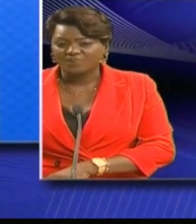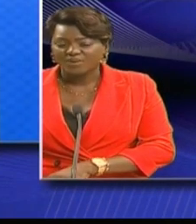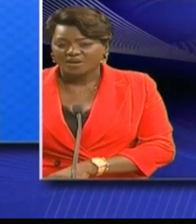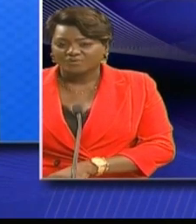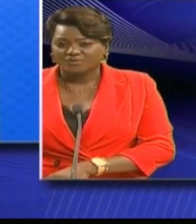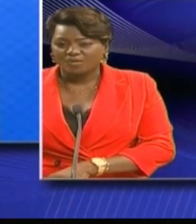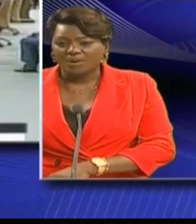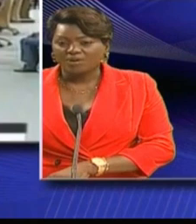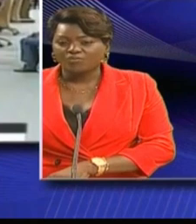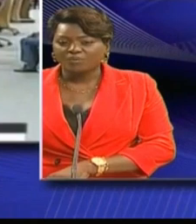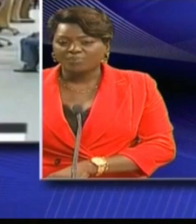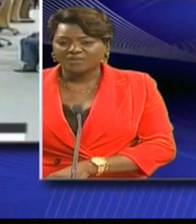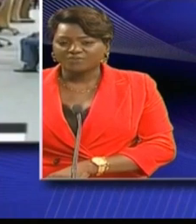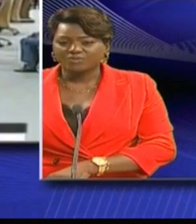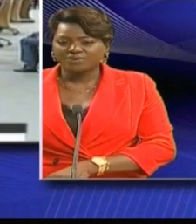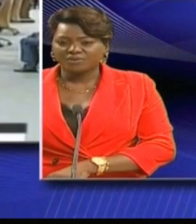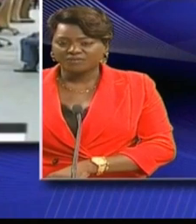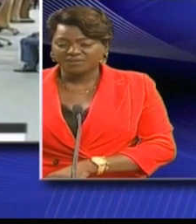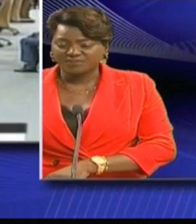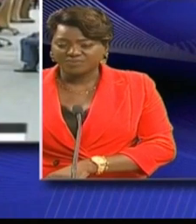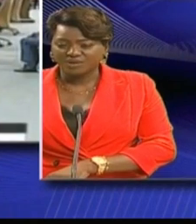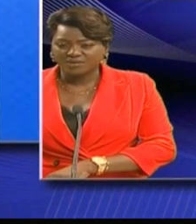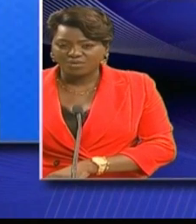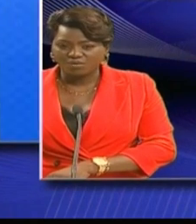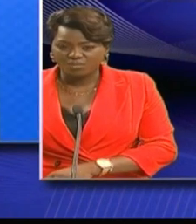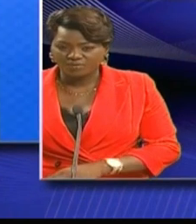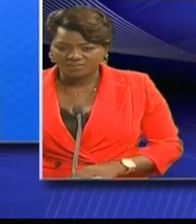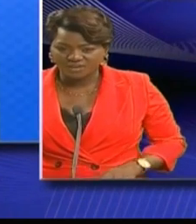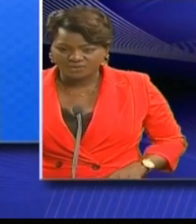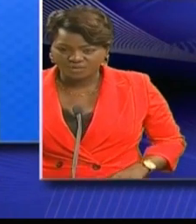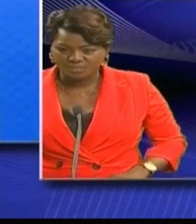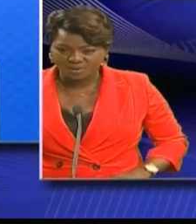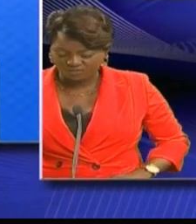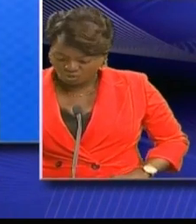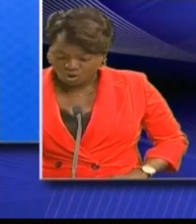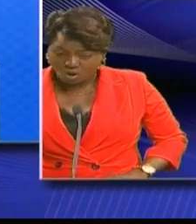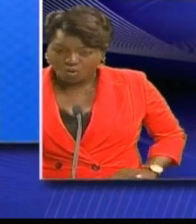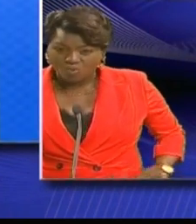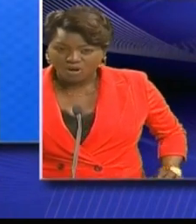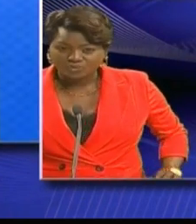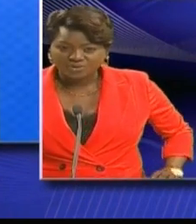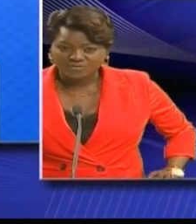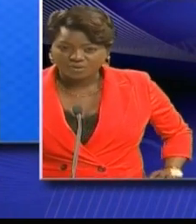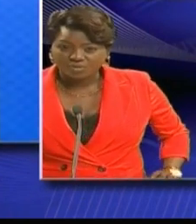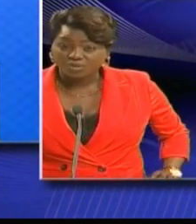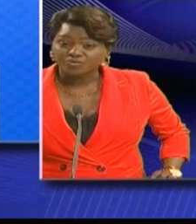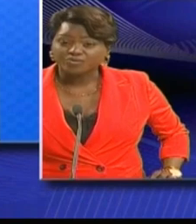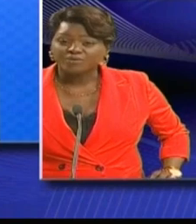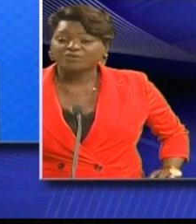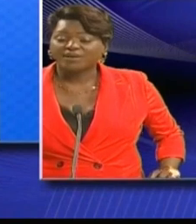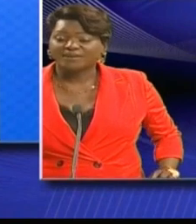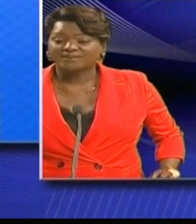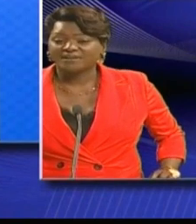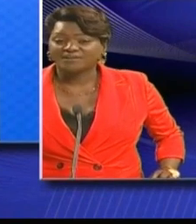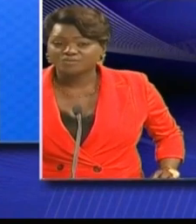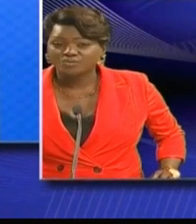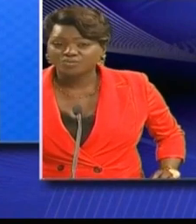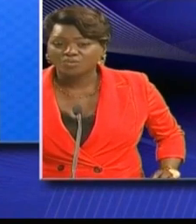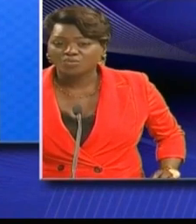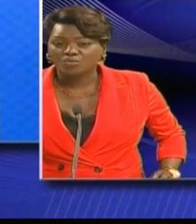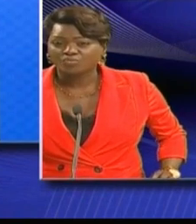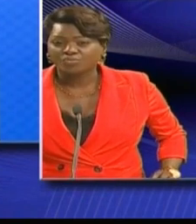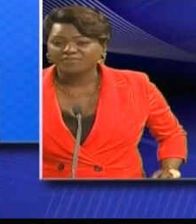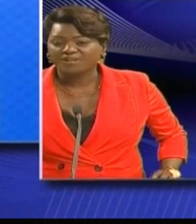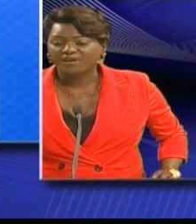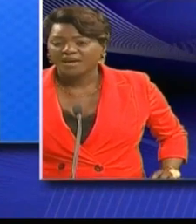CENI. Ce en prélude de l'opération d'identification et d'enrôlement des électeurs prévue au mois de décembre. Entre-temps, Nicolas Kazadi rassure,